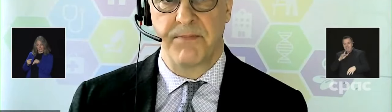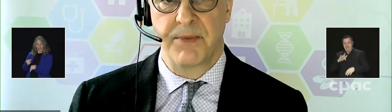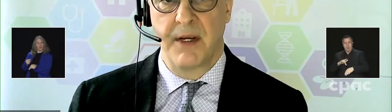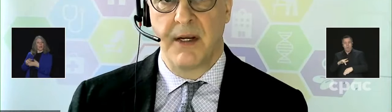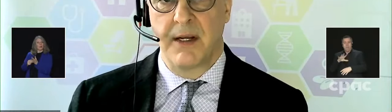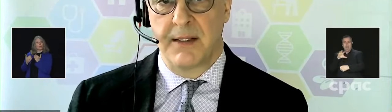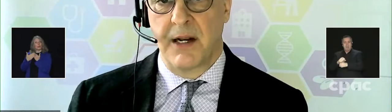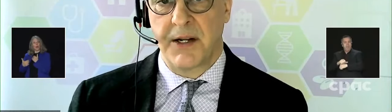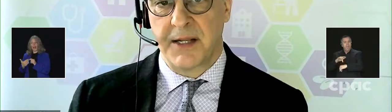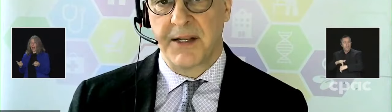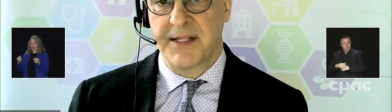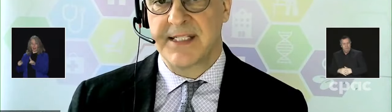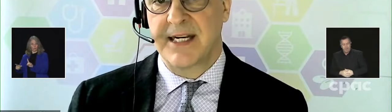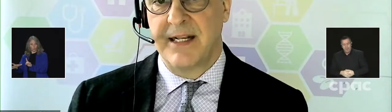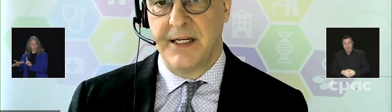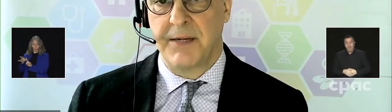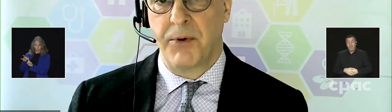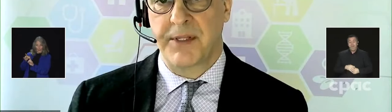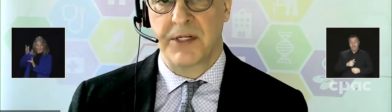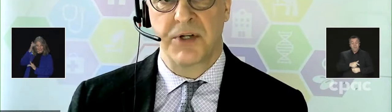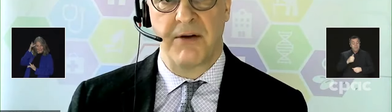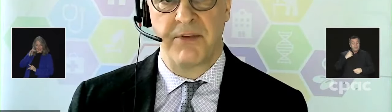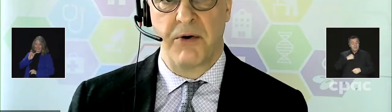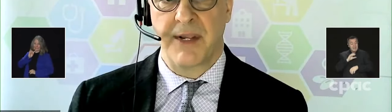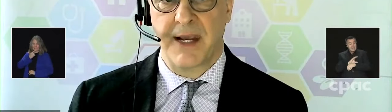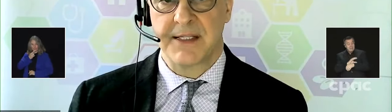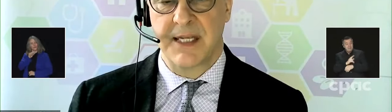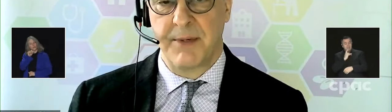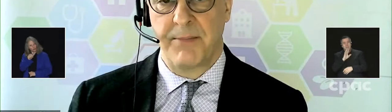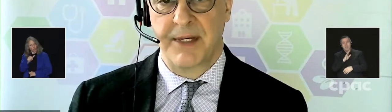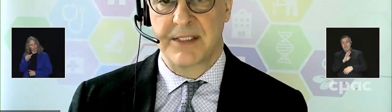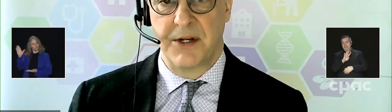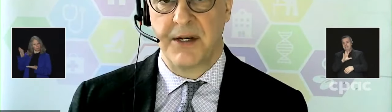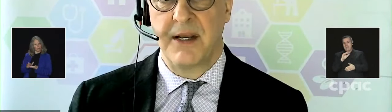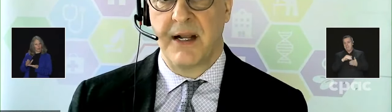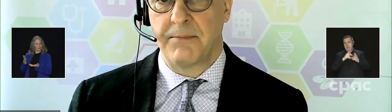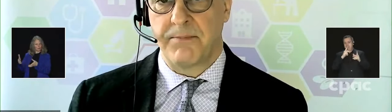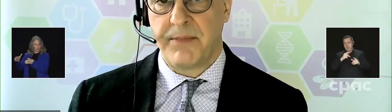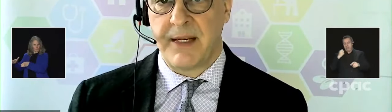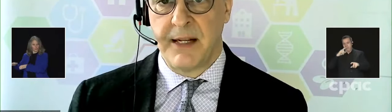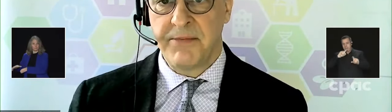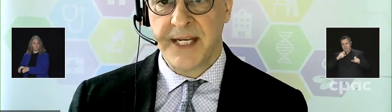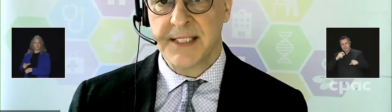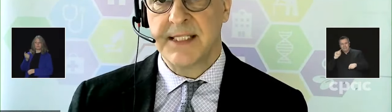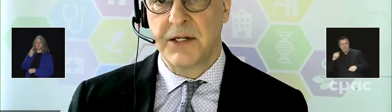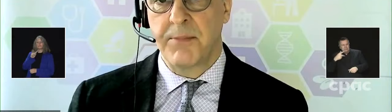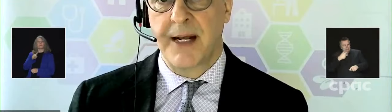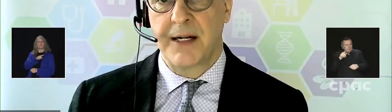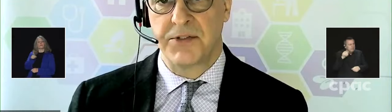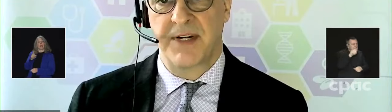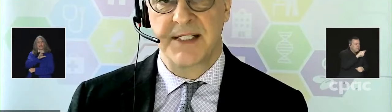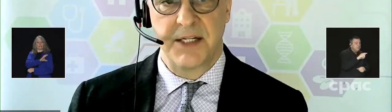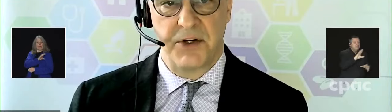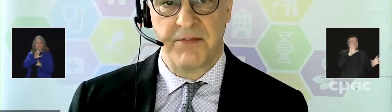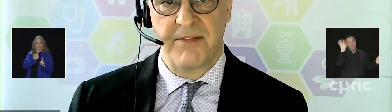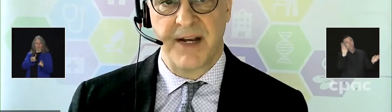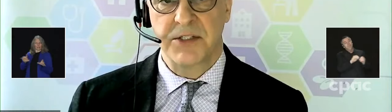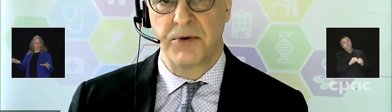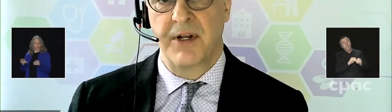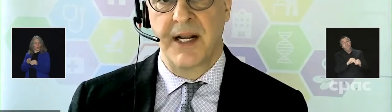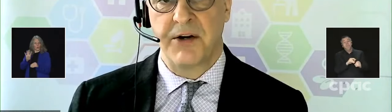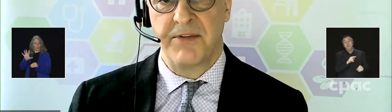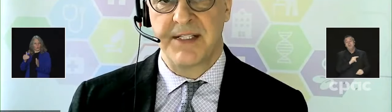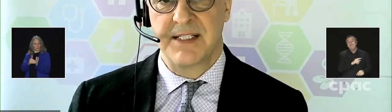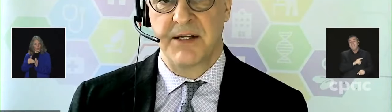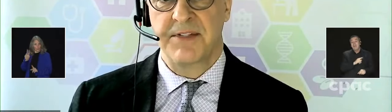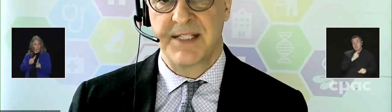maladie. Dans le cadre d'essais cliniques portant sur environ 45 000 personnes, l'efficacité globale du vaccin de Novavax